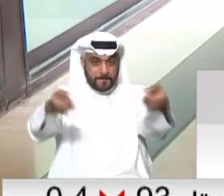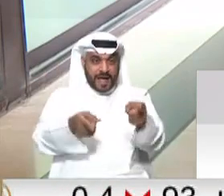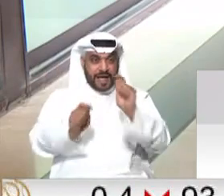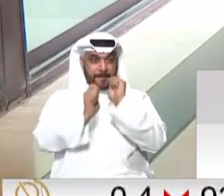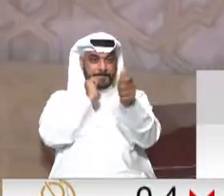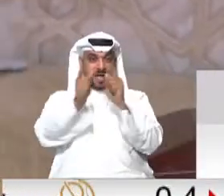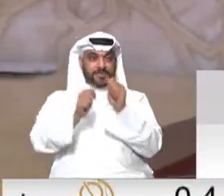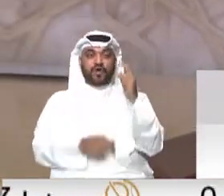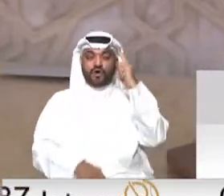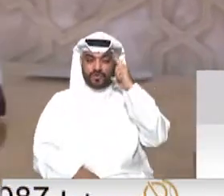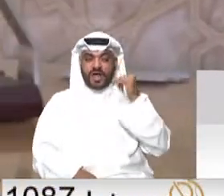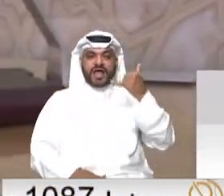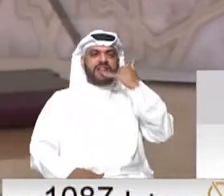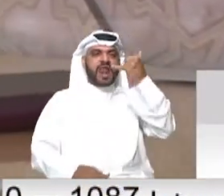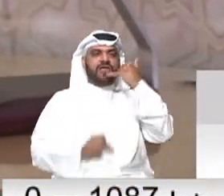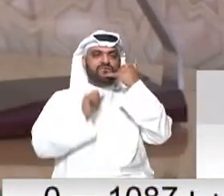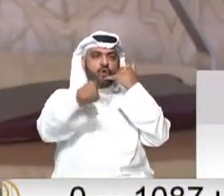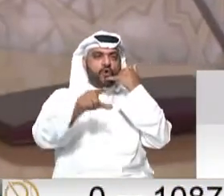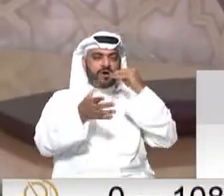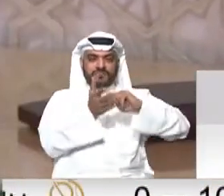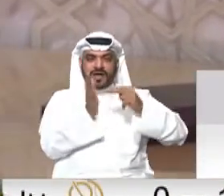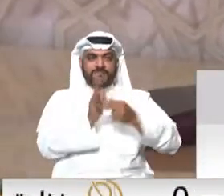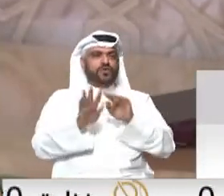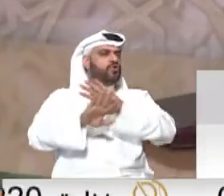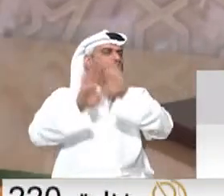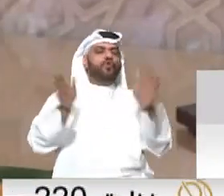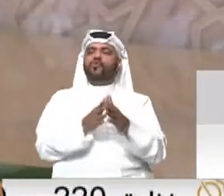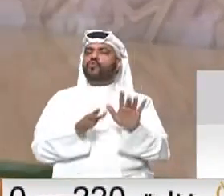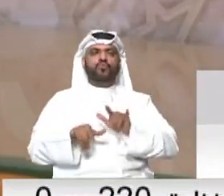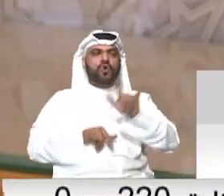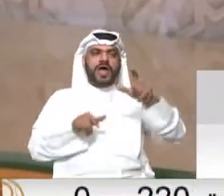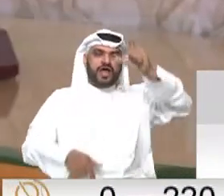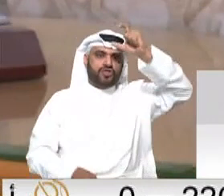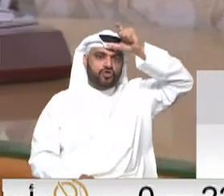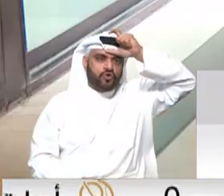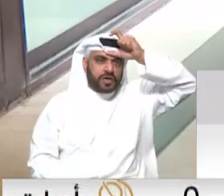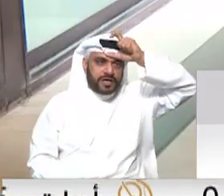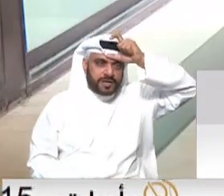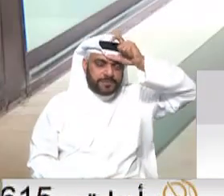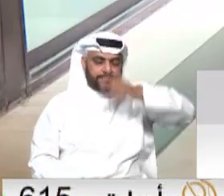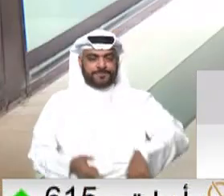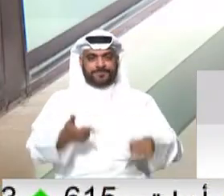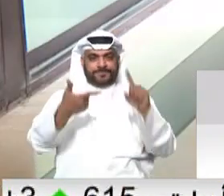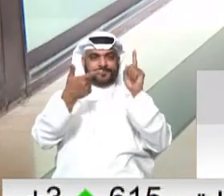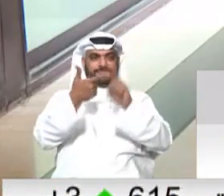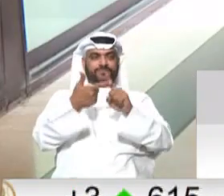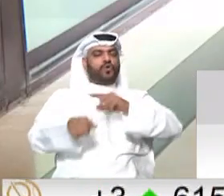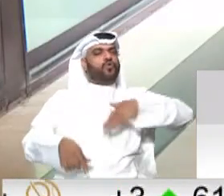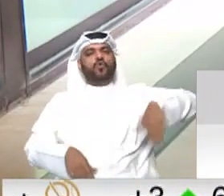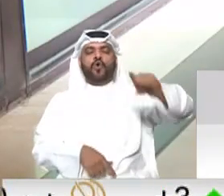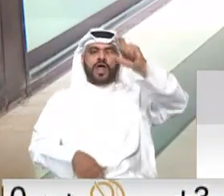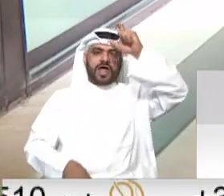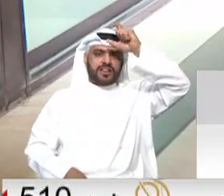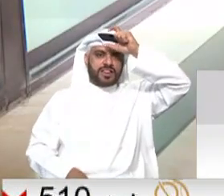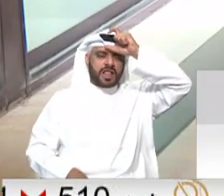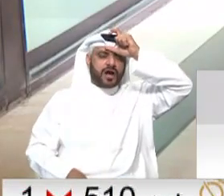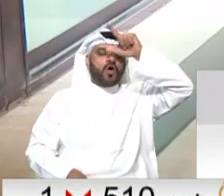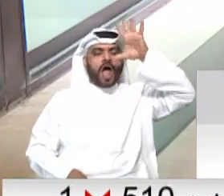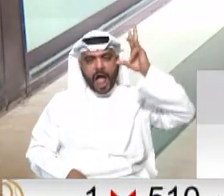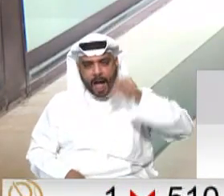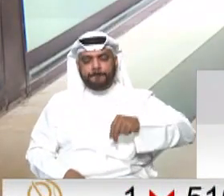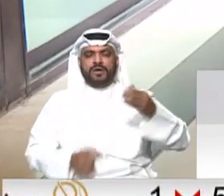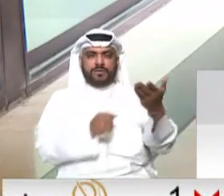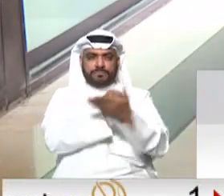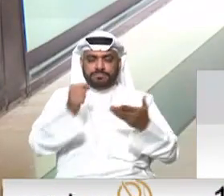بس هو عن طريق التليفون وموضوع خلصان اكثر الواجهات عندك تركيا بجميع مناطقها طرابزون